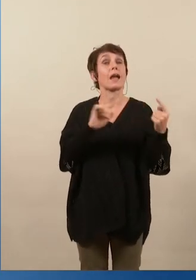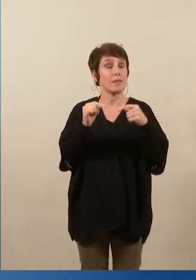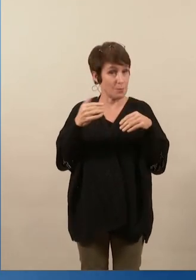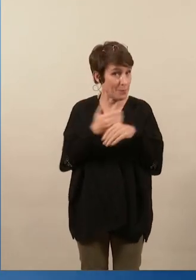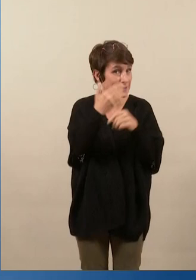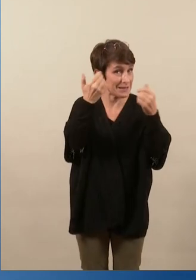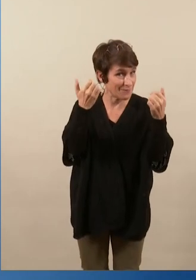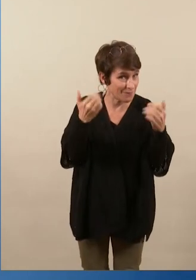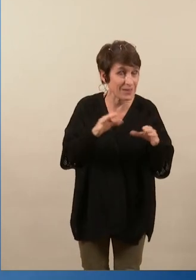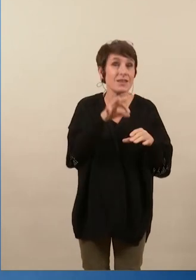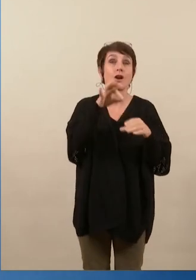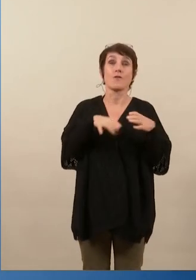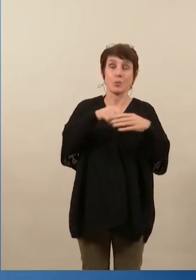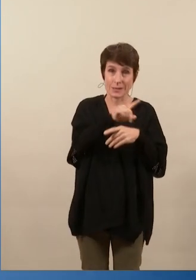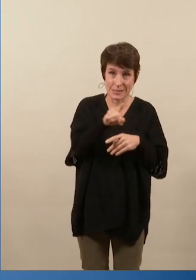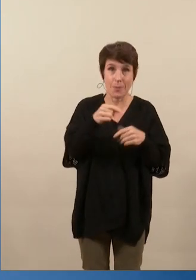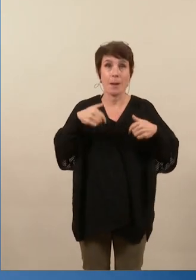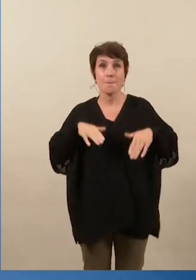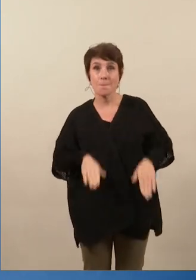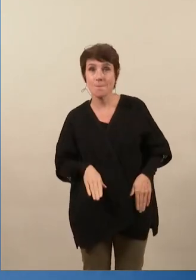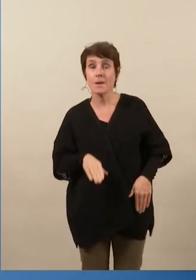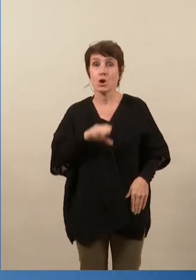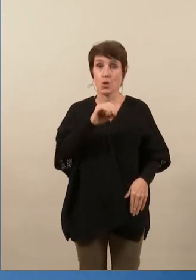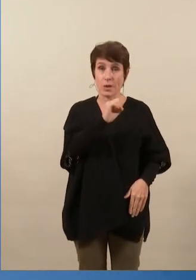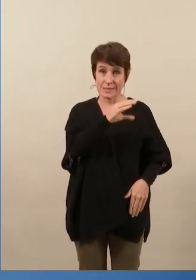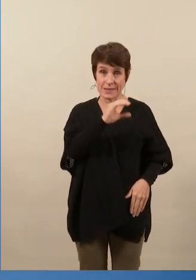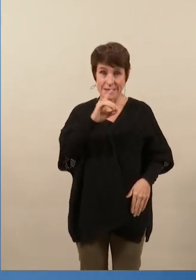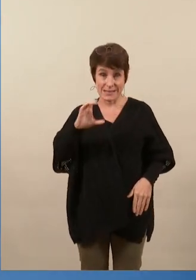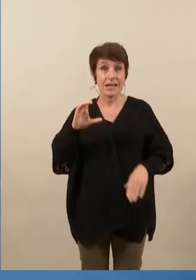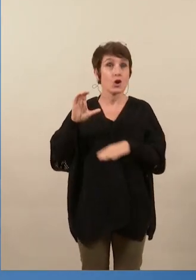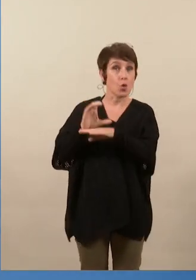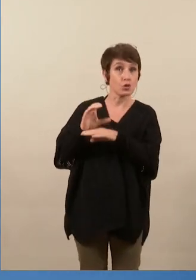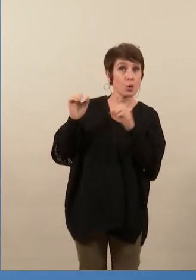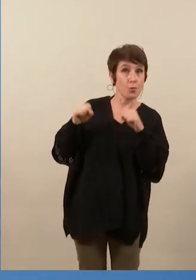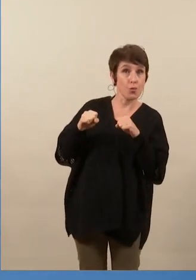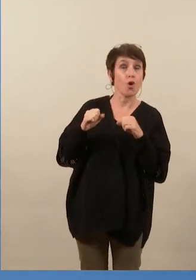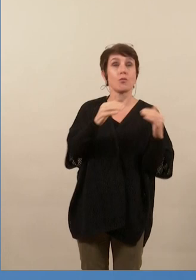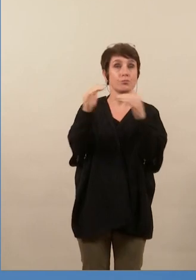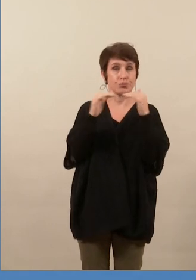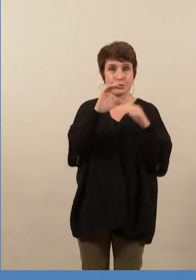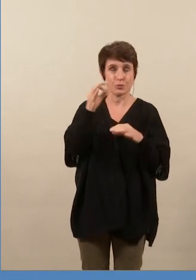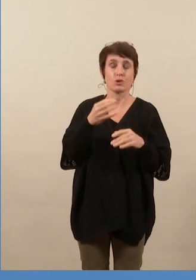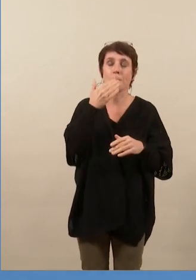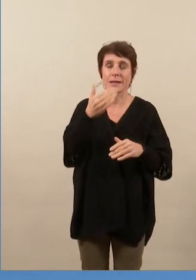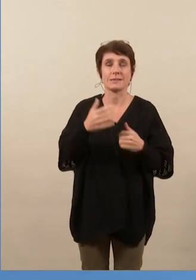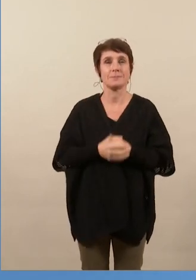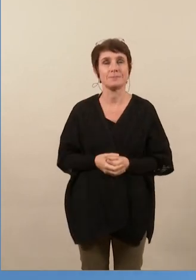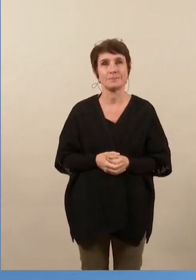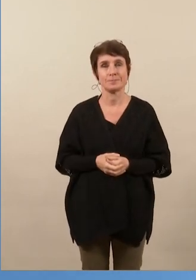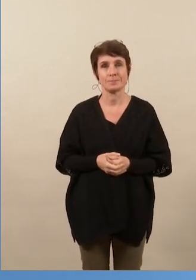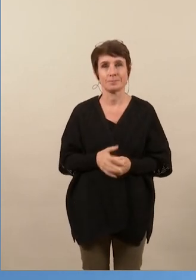lieu qui ne prend pas par au vote qui s'abstient au scddc qui vote contre qui vote pour unanimité je vous